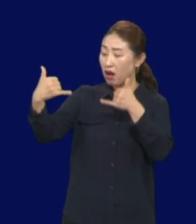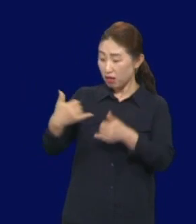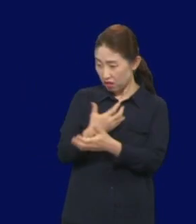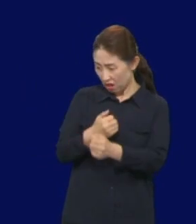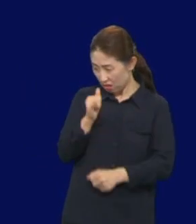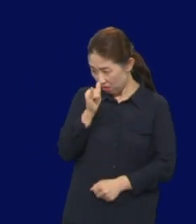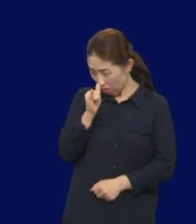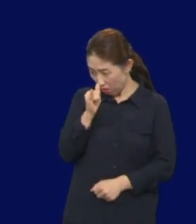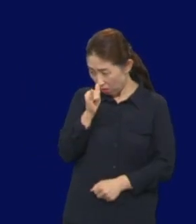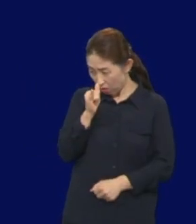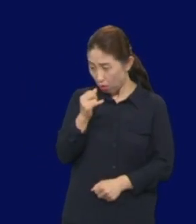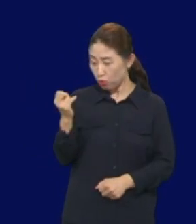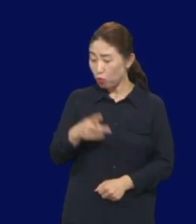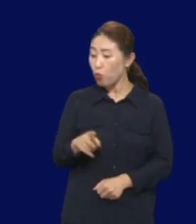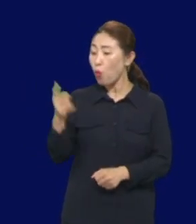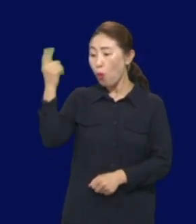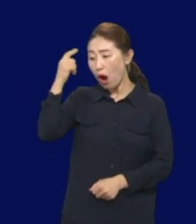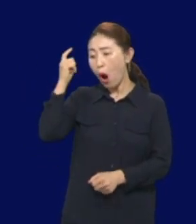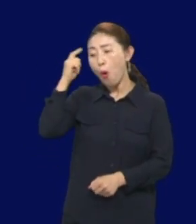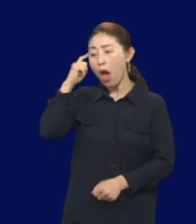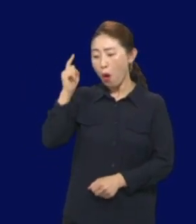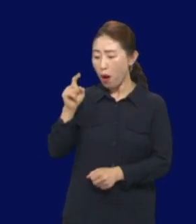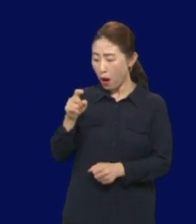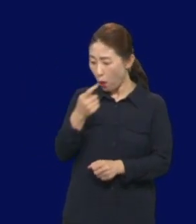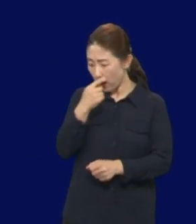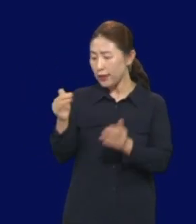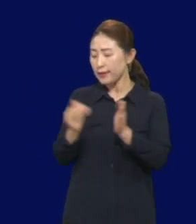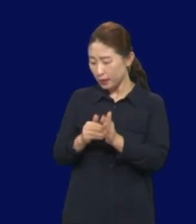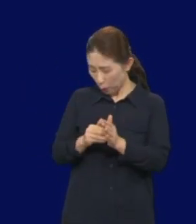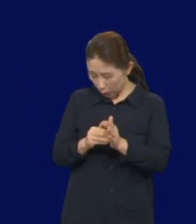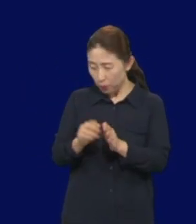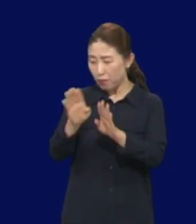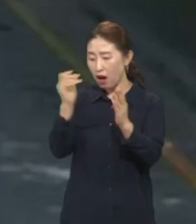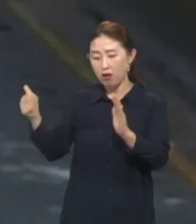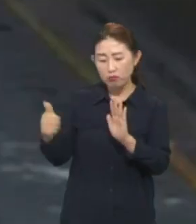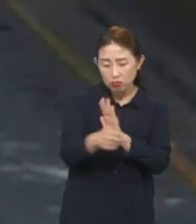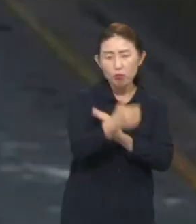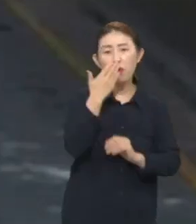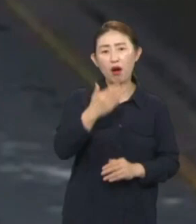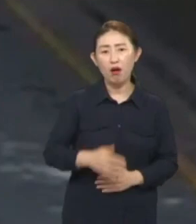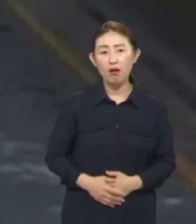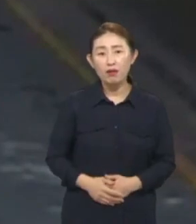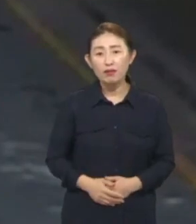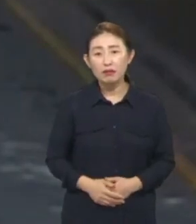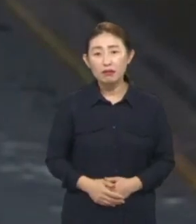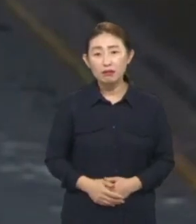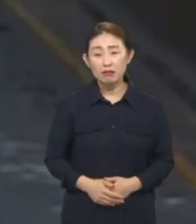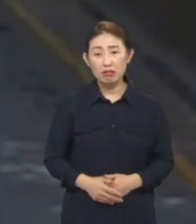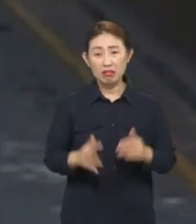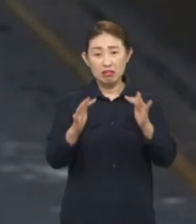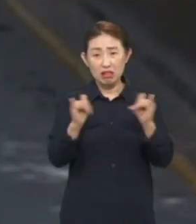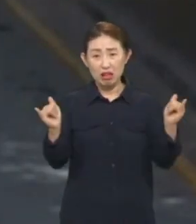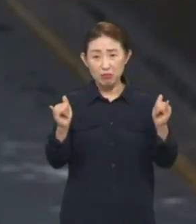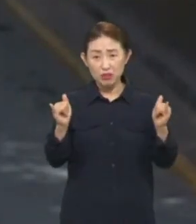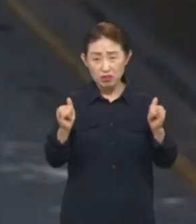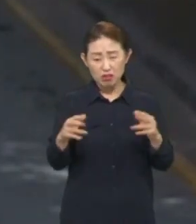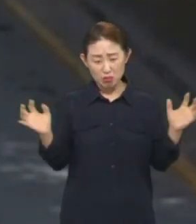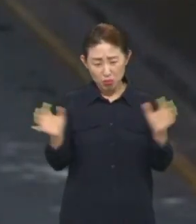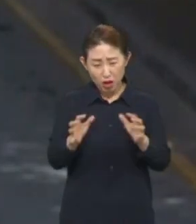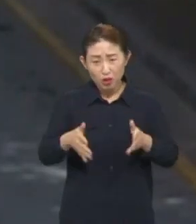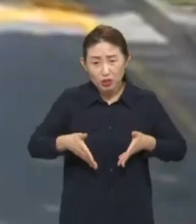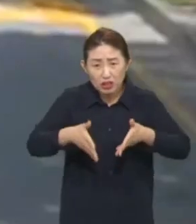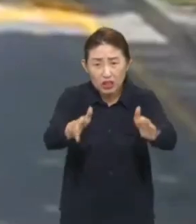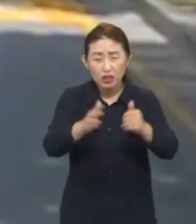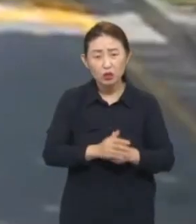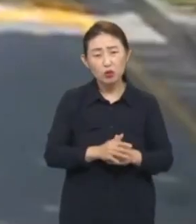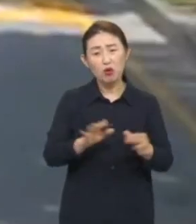있는지 확인하고 또 방문 목적을 확인해야만 건물 안으로 들어올 수 있거든요. 사람들이 많이 모이는 대로변부터